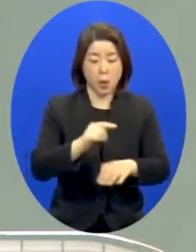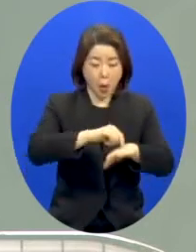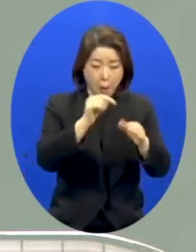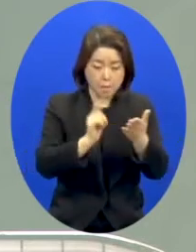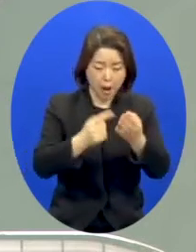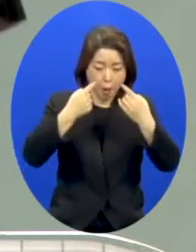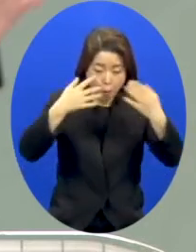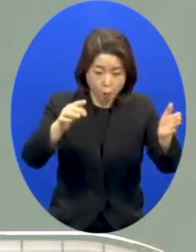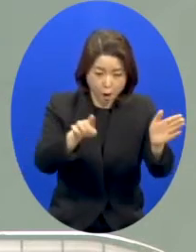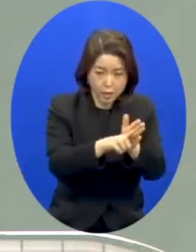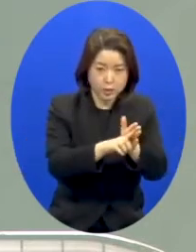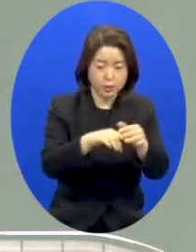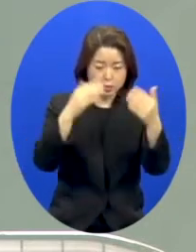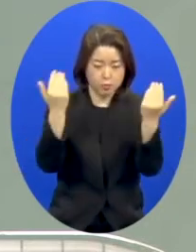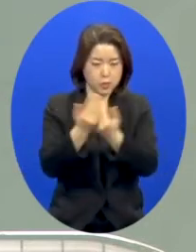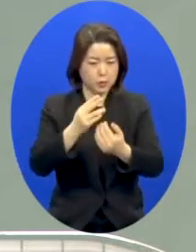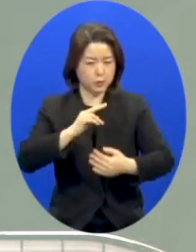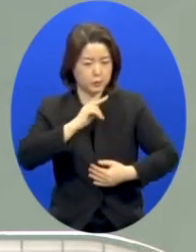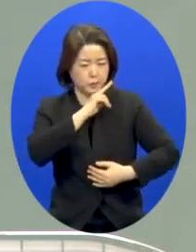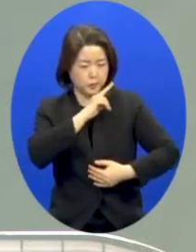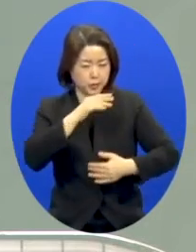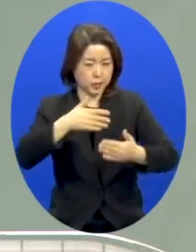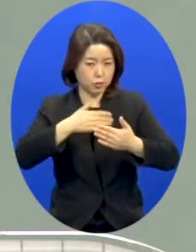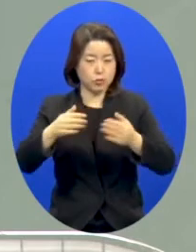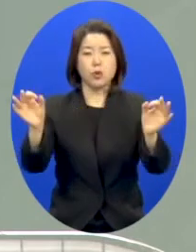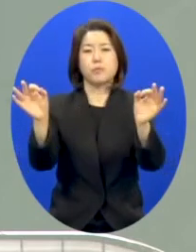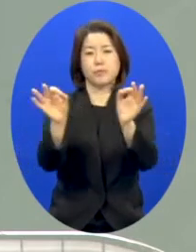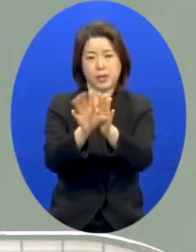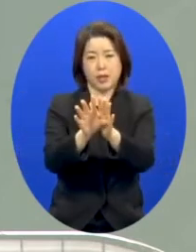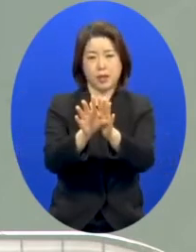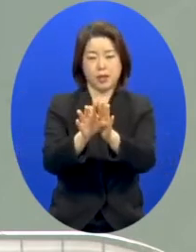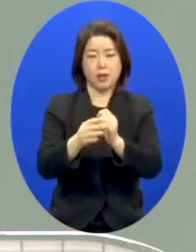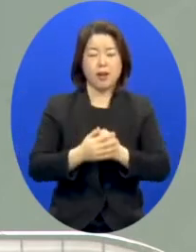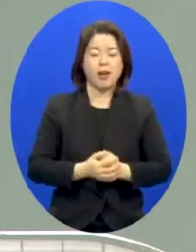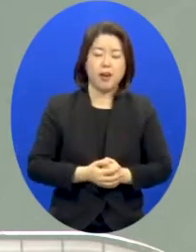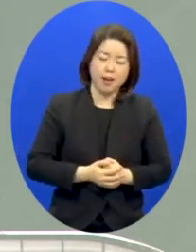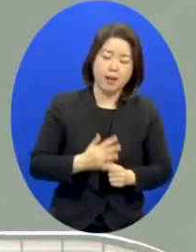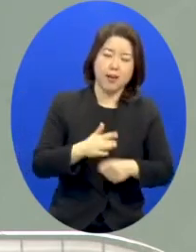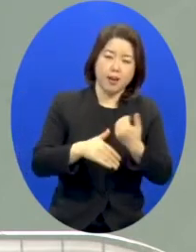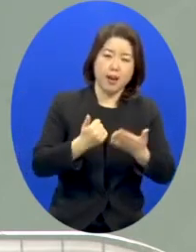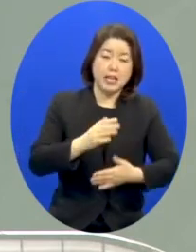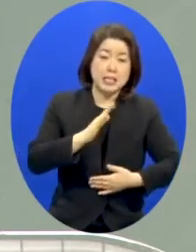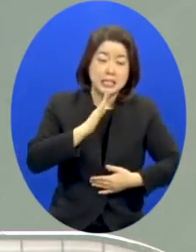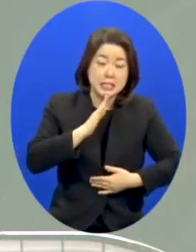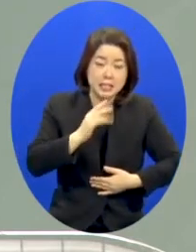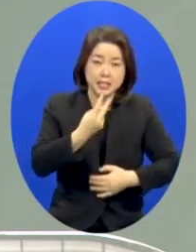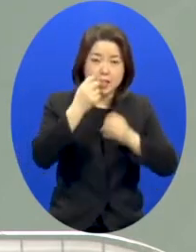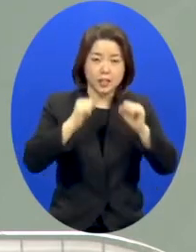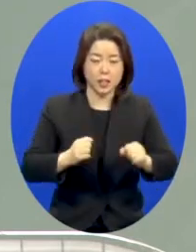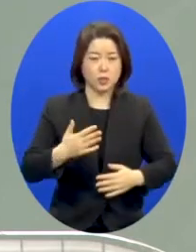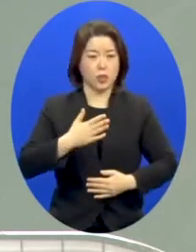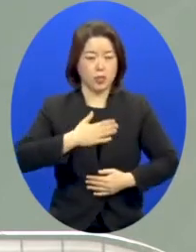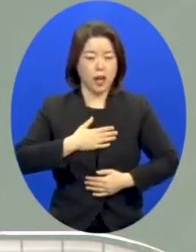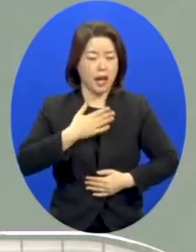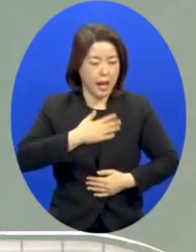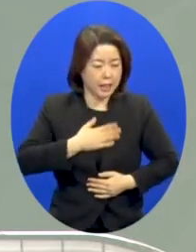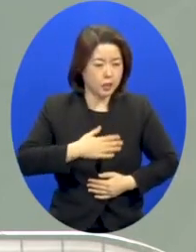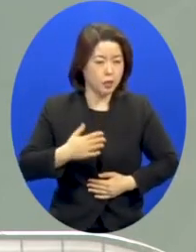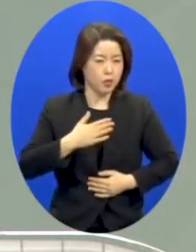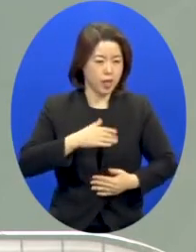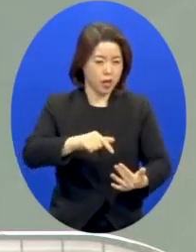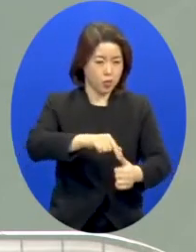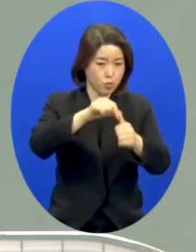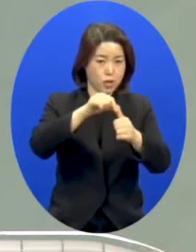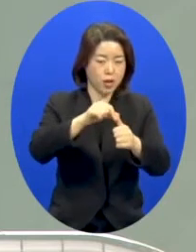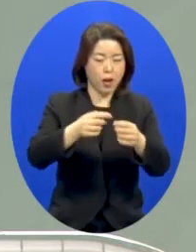모든 의심과 두려움이 사라졌 그는 하나님이 정말 살아 계시고 자기를 아시고 자기를 구원하시는 것을